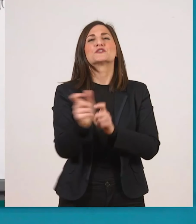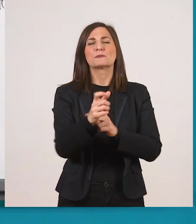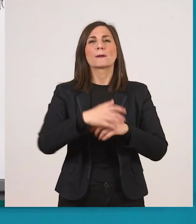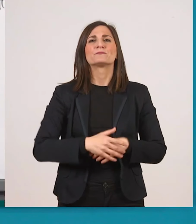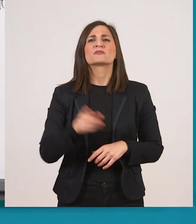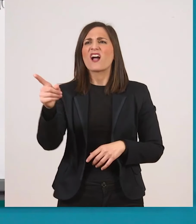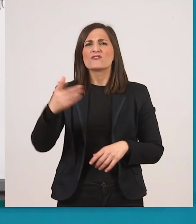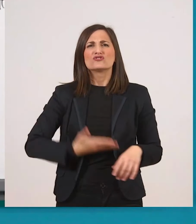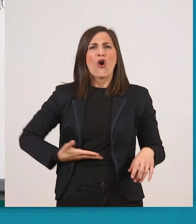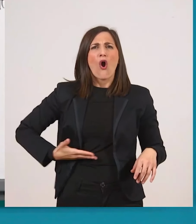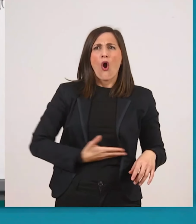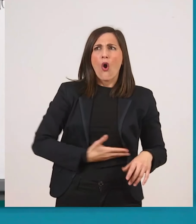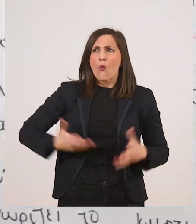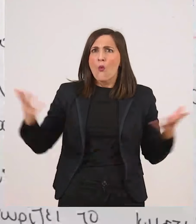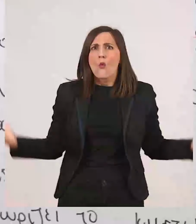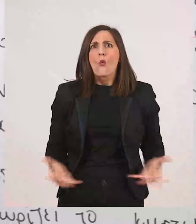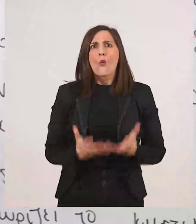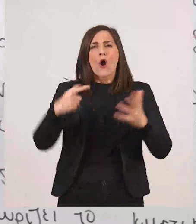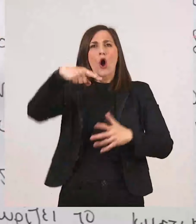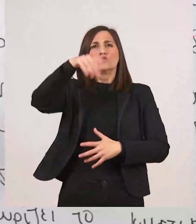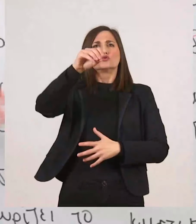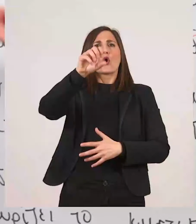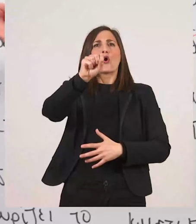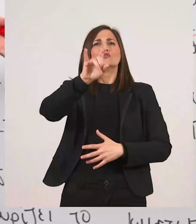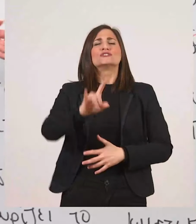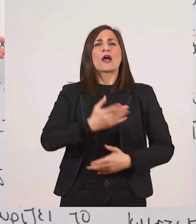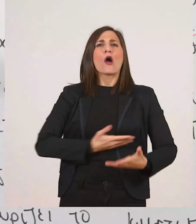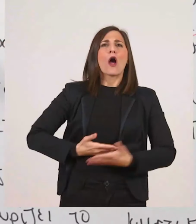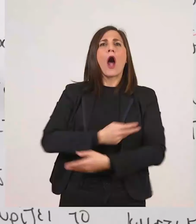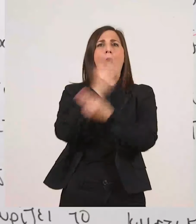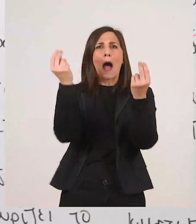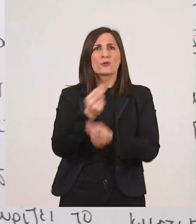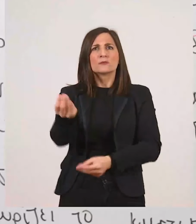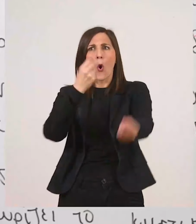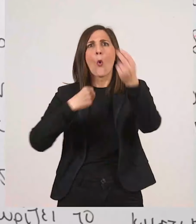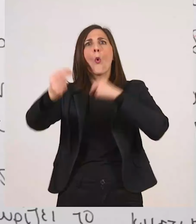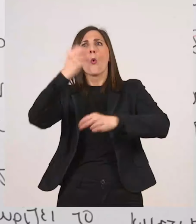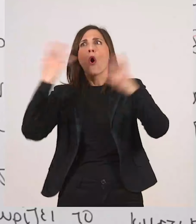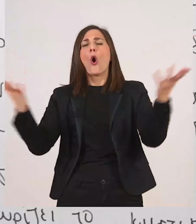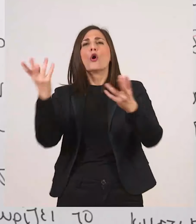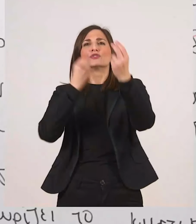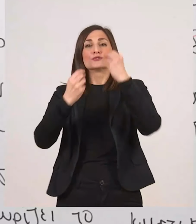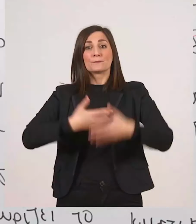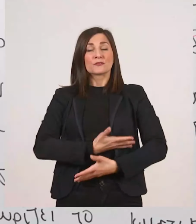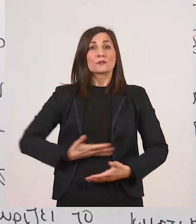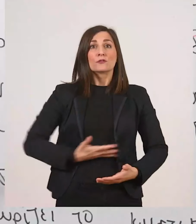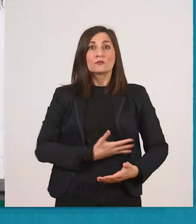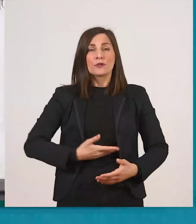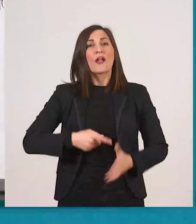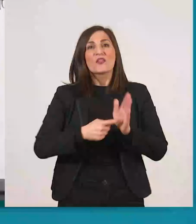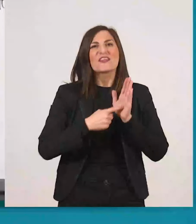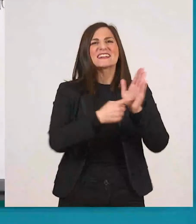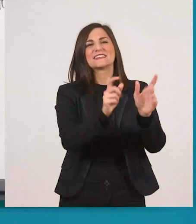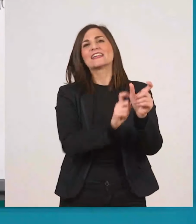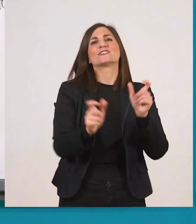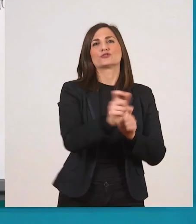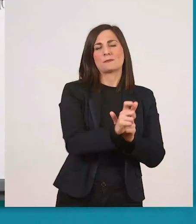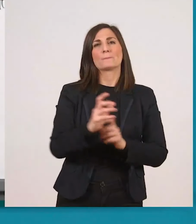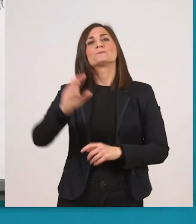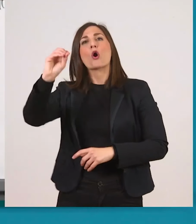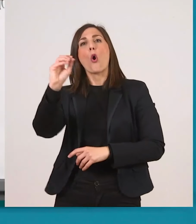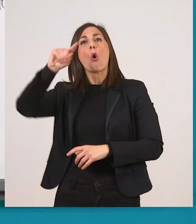έφαγε ό,τι βρήκε στο ψυγείο. Τόση, τόσο μεγάλη πείνα είχε. Βεβαίως, δεικτική. Και το ό,τι έχει